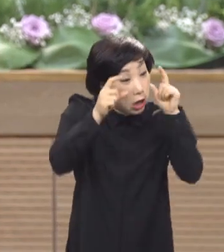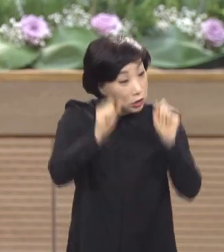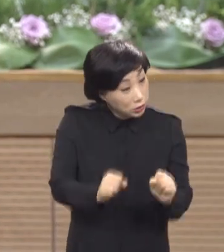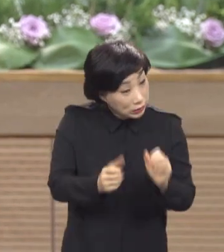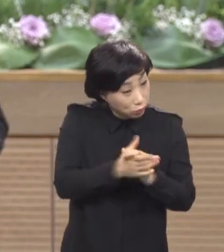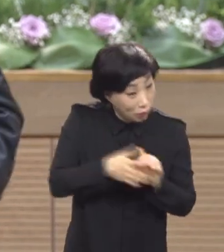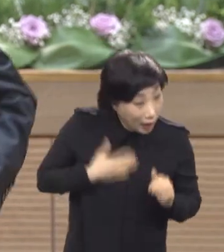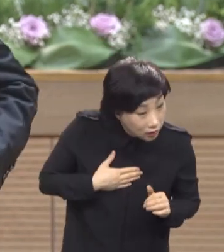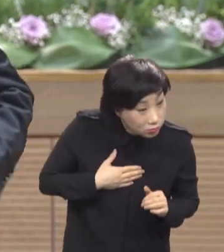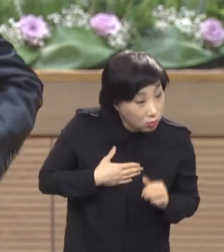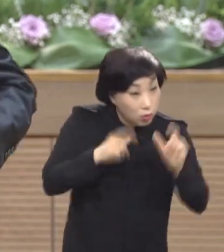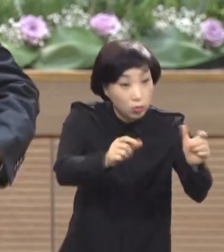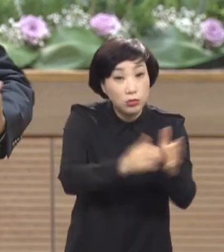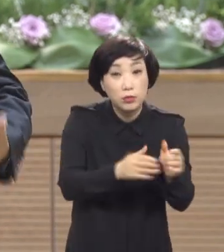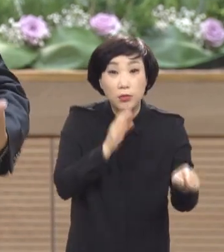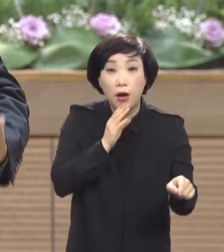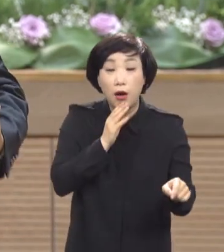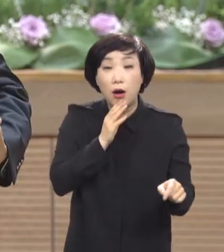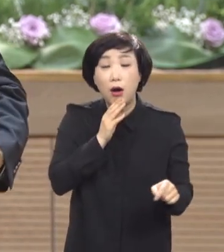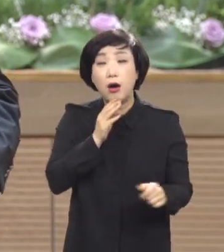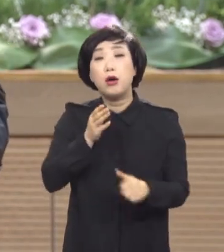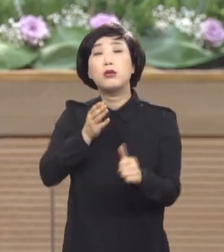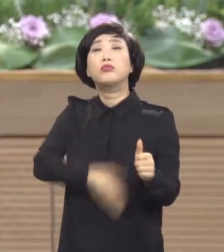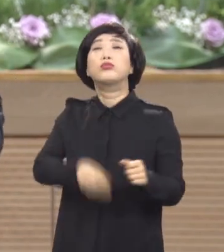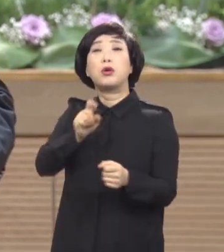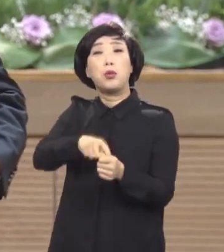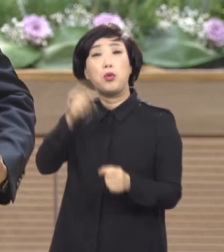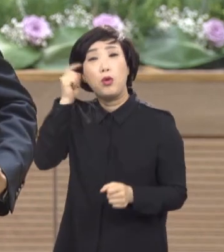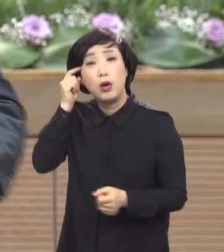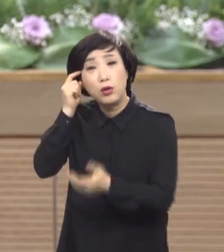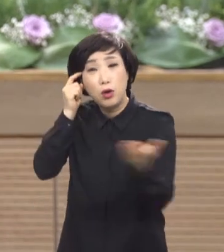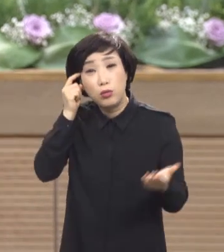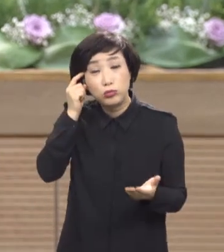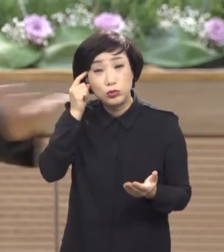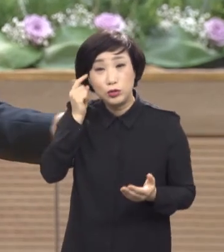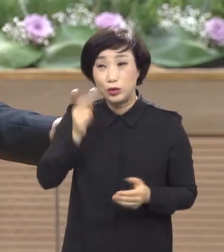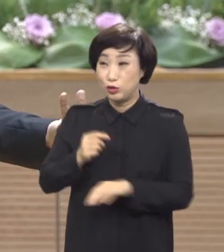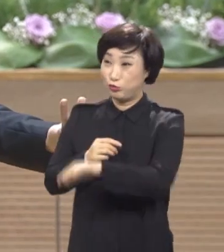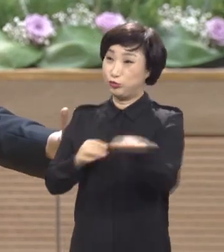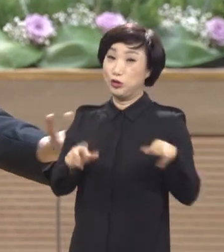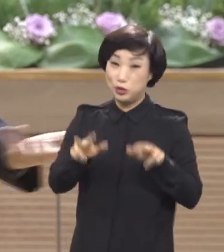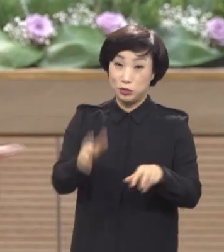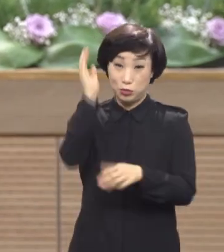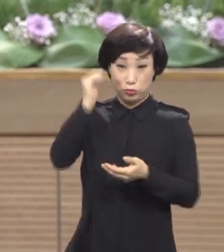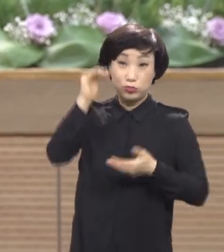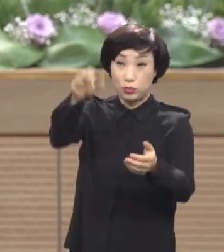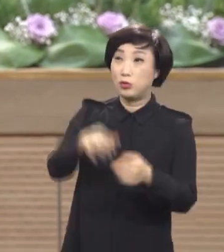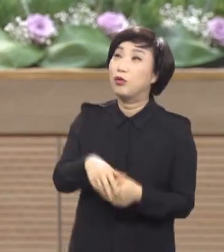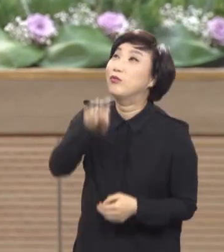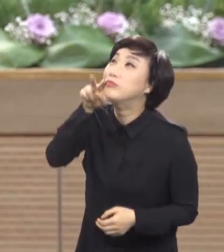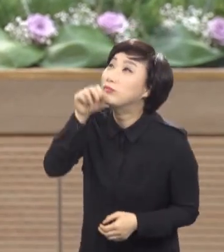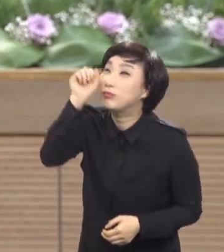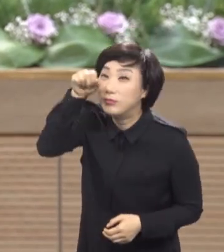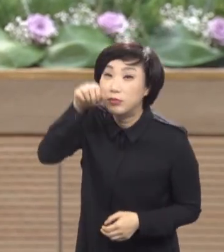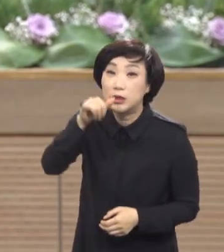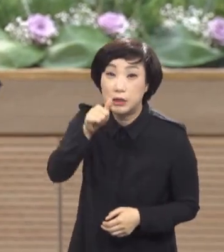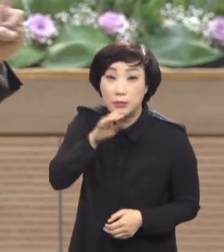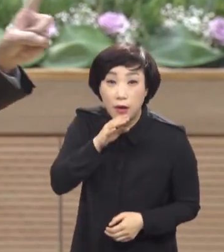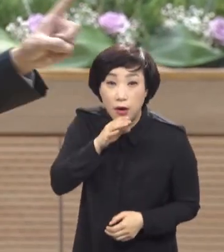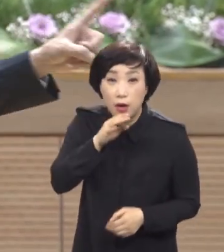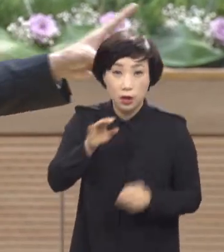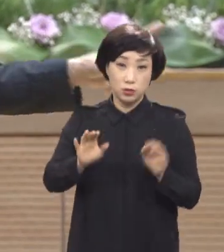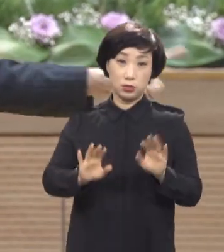기도하라 이 부탁은 그냥 우리는 듣고 있지만 주님 마지막